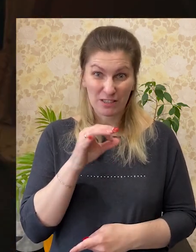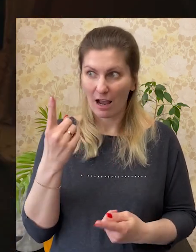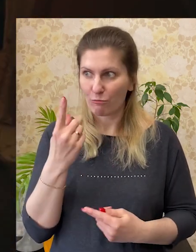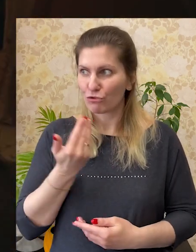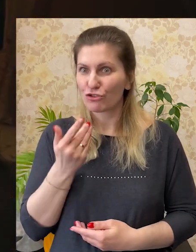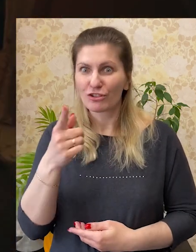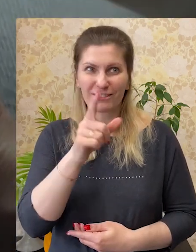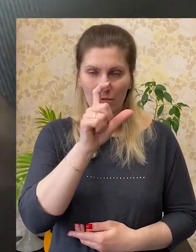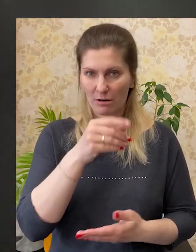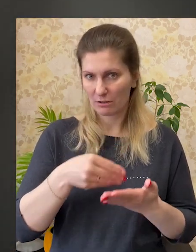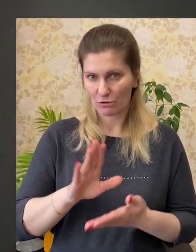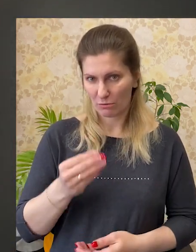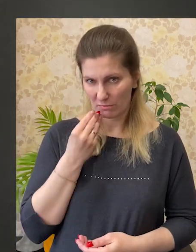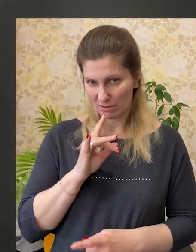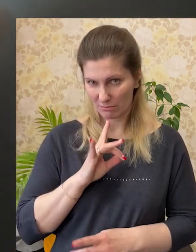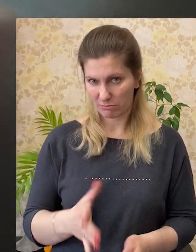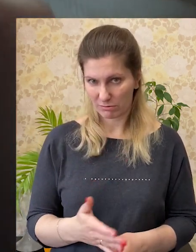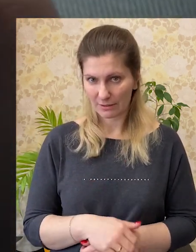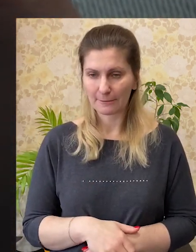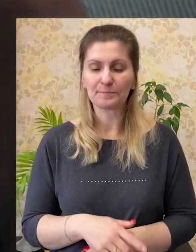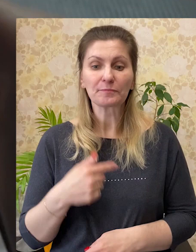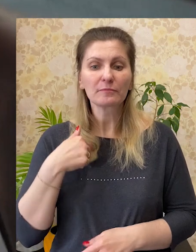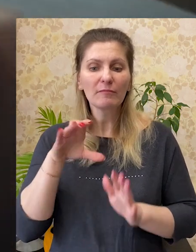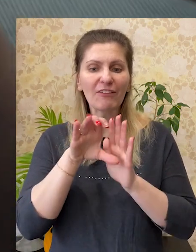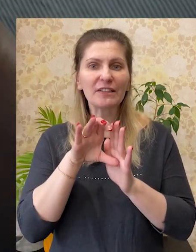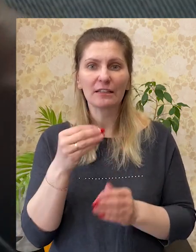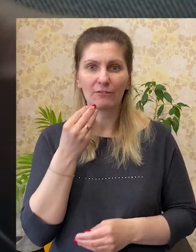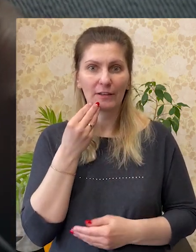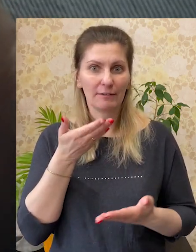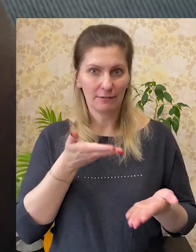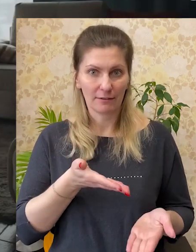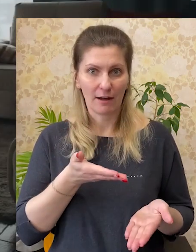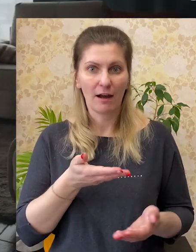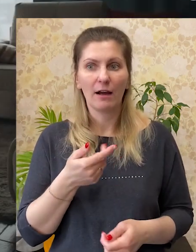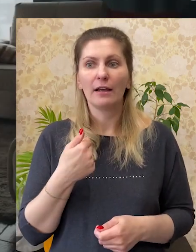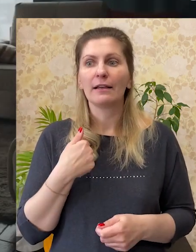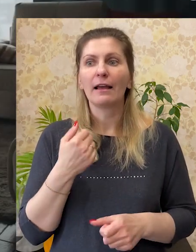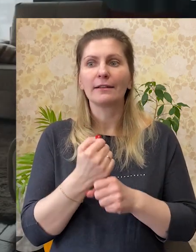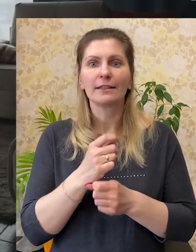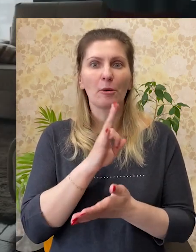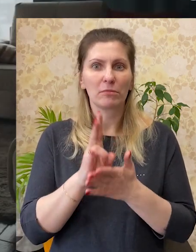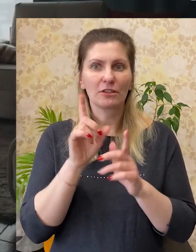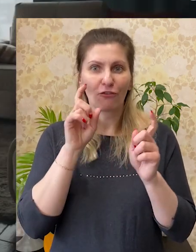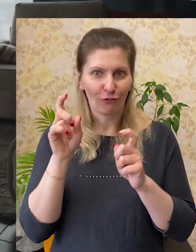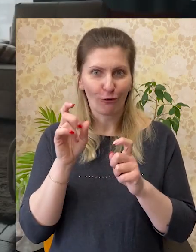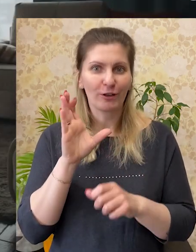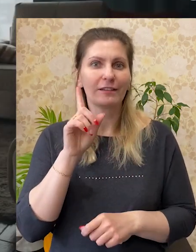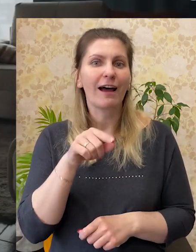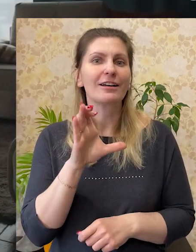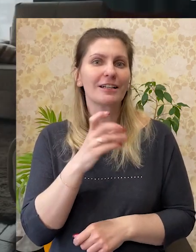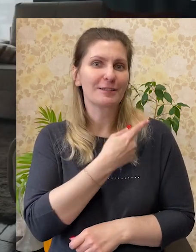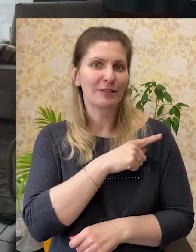жизни, наверное, вообще никто из нас ни разу не ел. Моя еда. Я делала мемы даже с